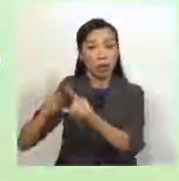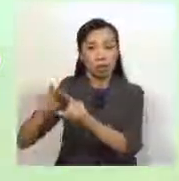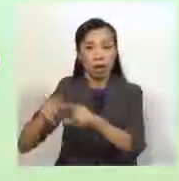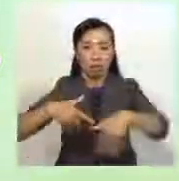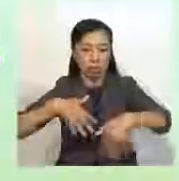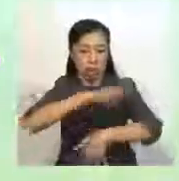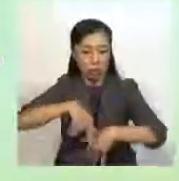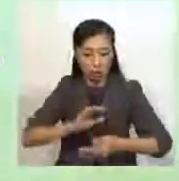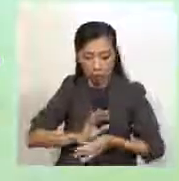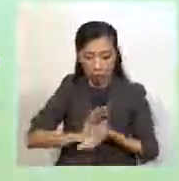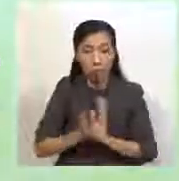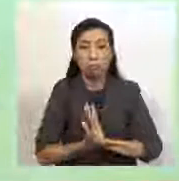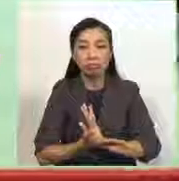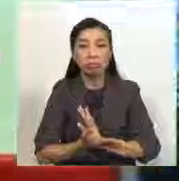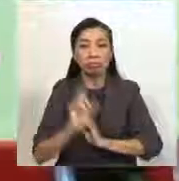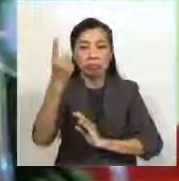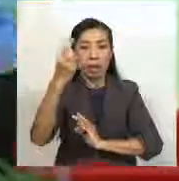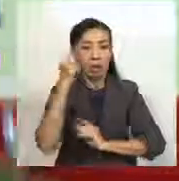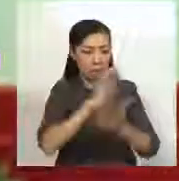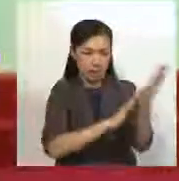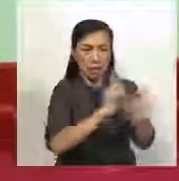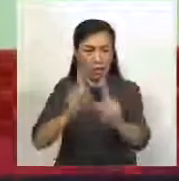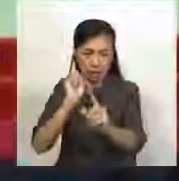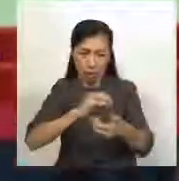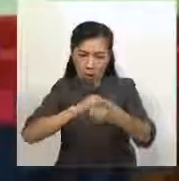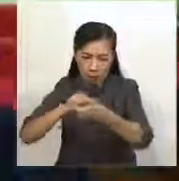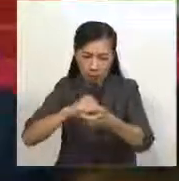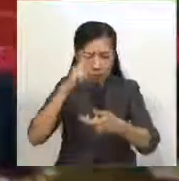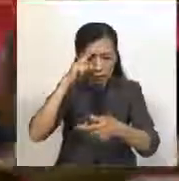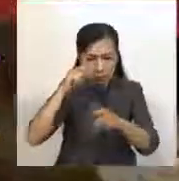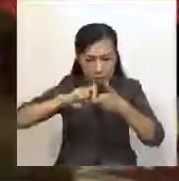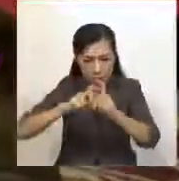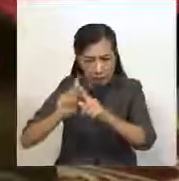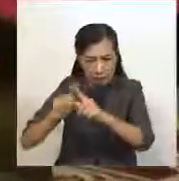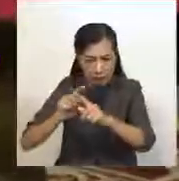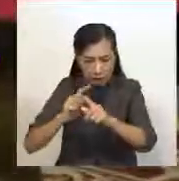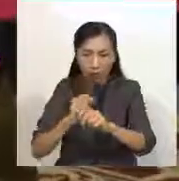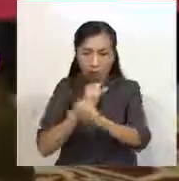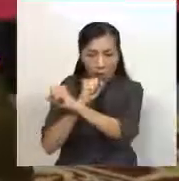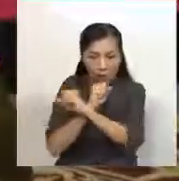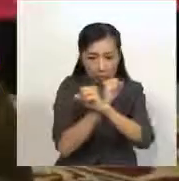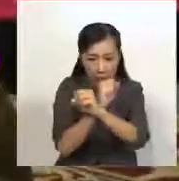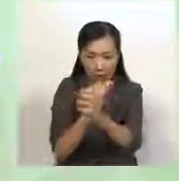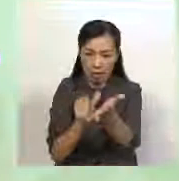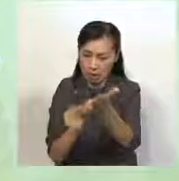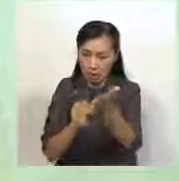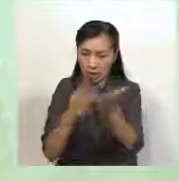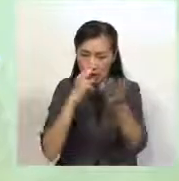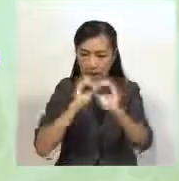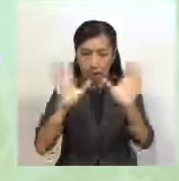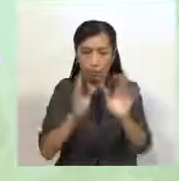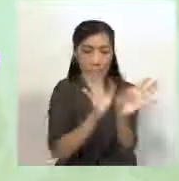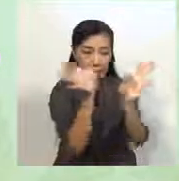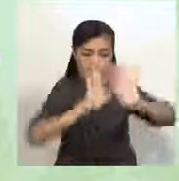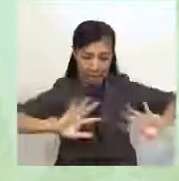ปรับตัวและทุกประเทศควรร่วมกันหาแนวทางป้องกันและแก้ไขอย่างเป็นรูปธรรมพร้อมระบุว่าอา